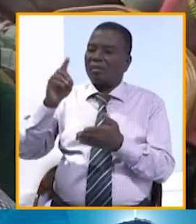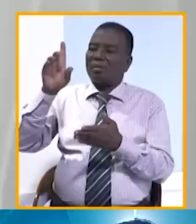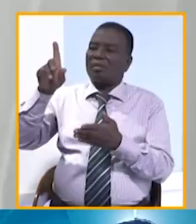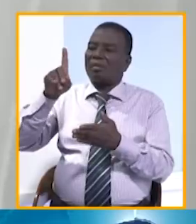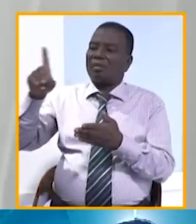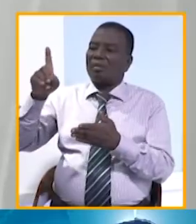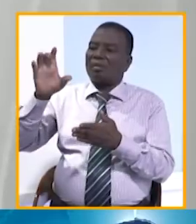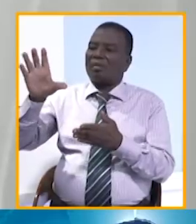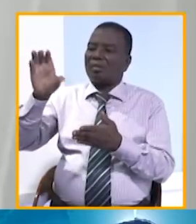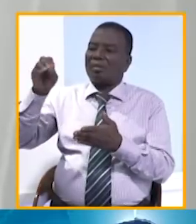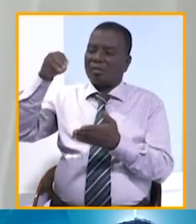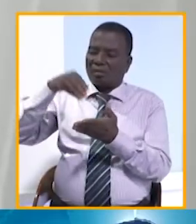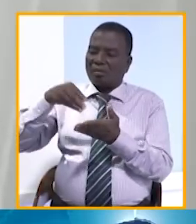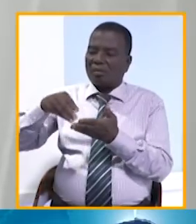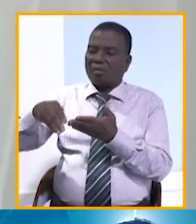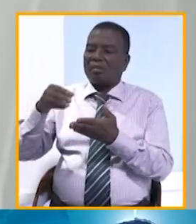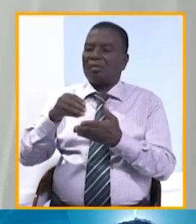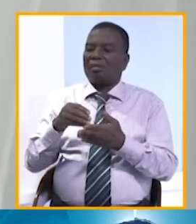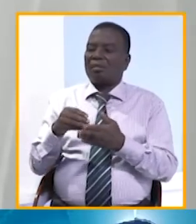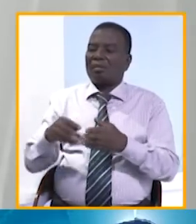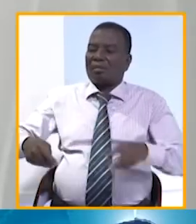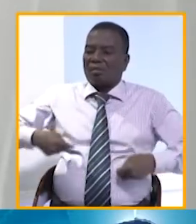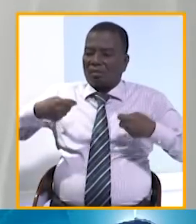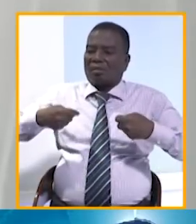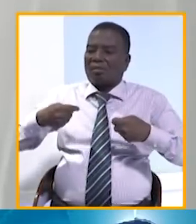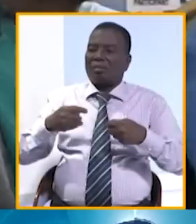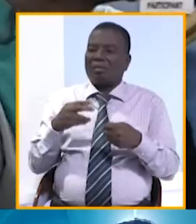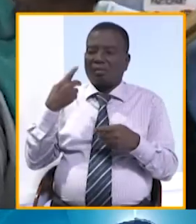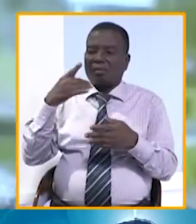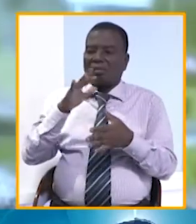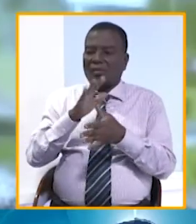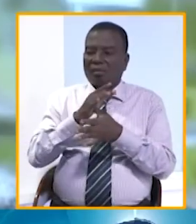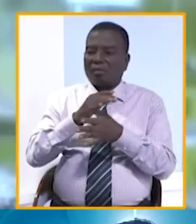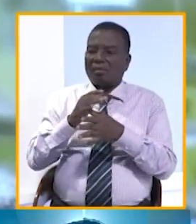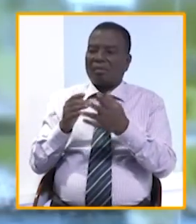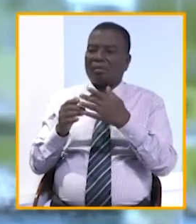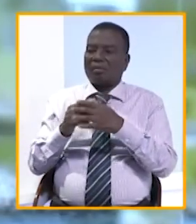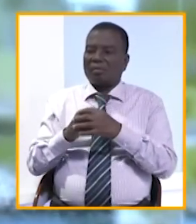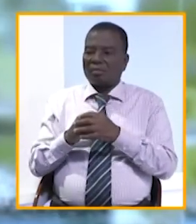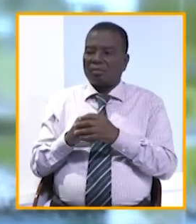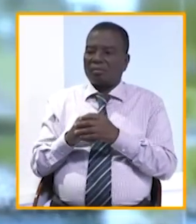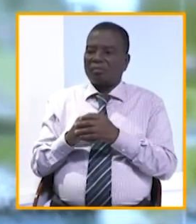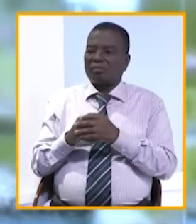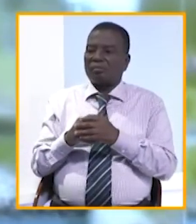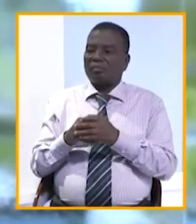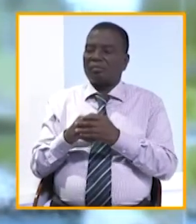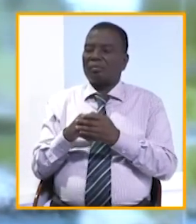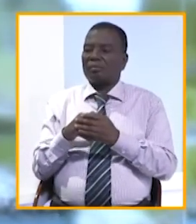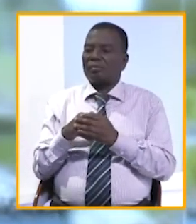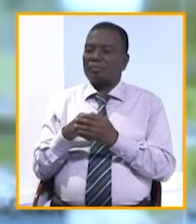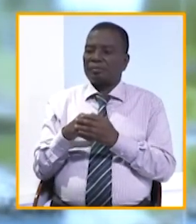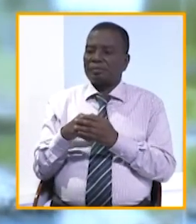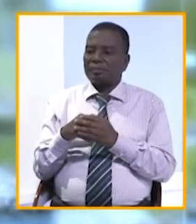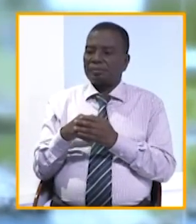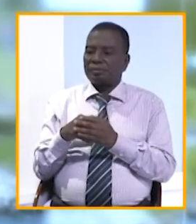en Afrique de l'Ouest et le 3e fournisseur du marché européen. Ce reportage, nous y reviendrons dans nos prochaines éditions. Reportage signé Ami Sissoko.